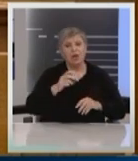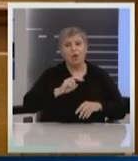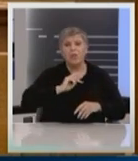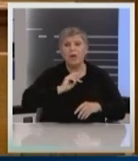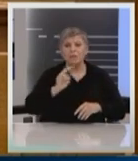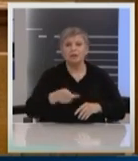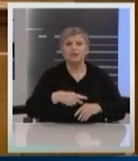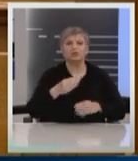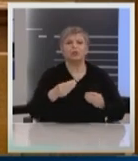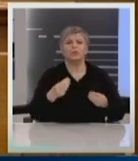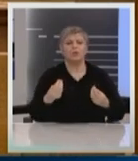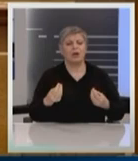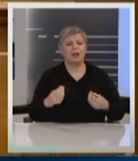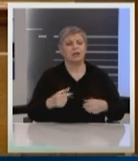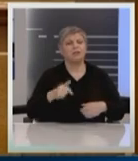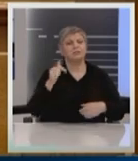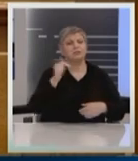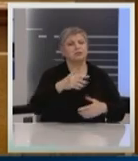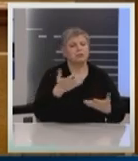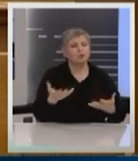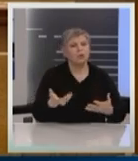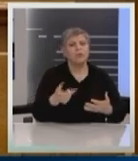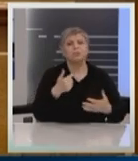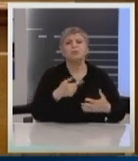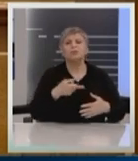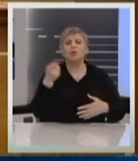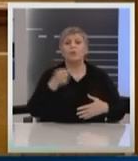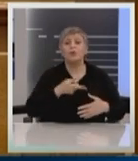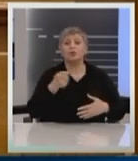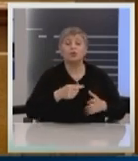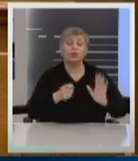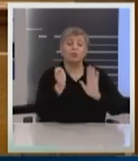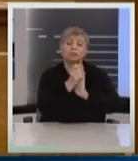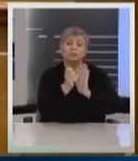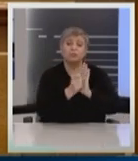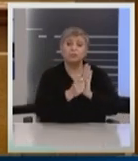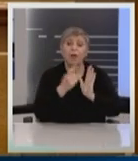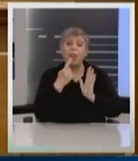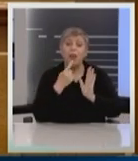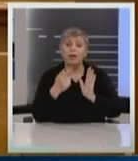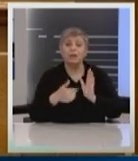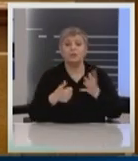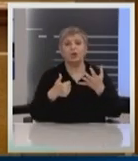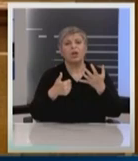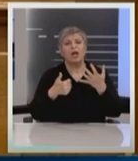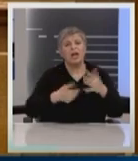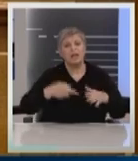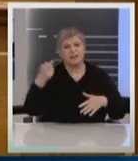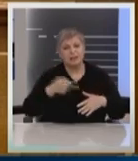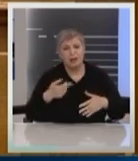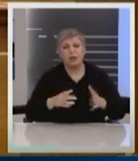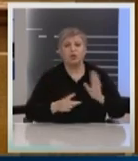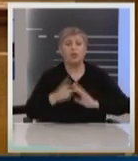πολλούς. Σε κάποιους που από 6 πάνε 12% στις δημοσκοπήσεις, σε κάποιους που μόνιμα έχουν στις δημοσκοπήσεις δίθεν